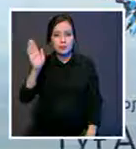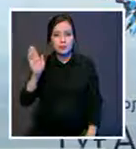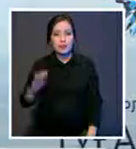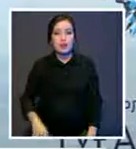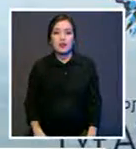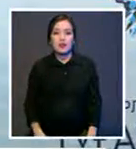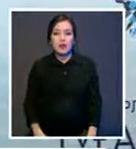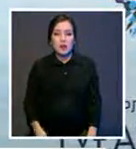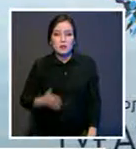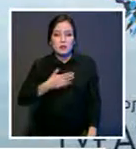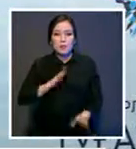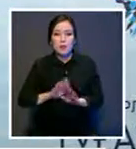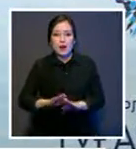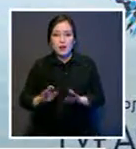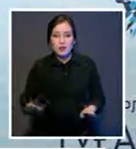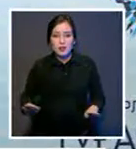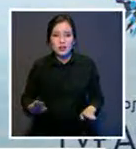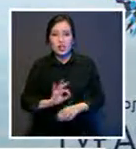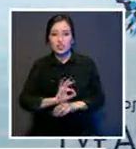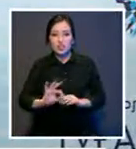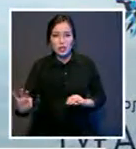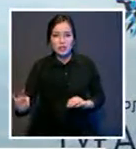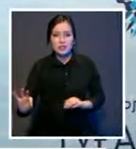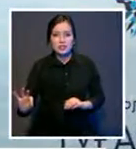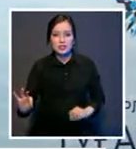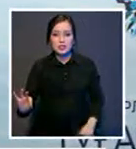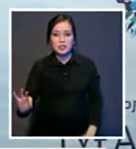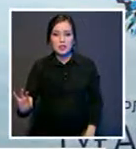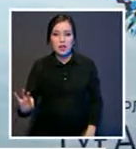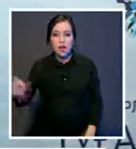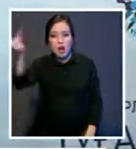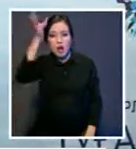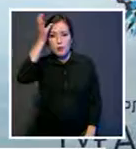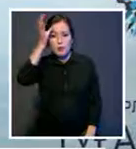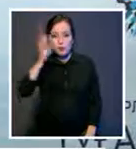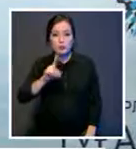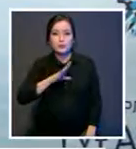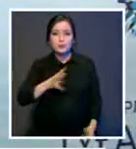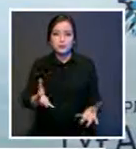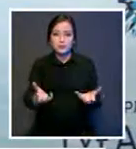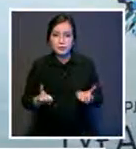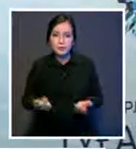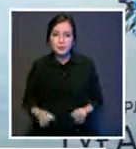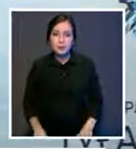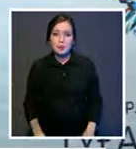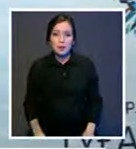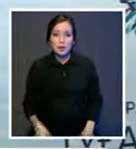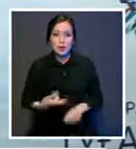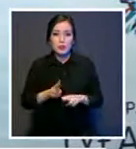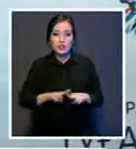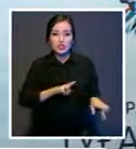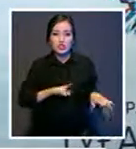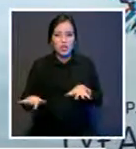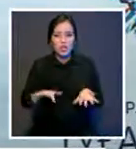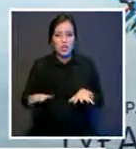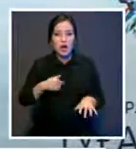ретінде біздің балалар жақсы көрнікті образование алу үшін. Енді ондай шараларды біз